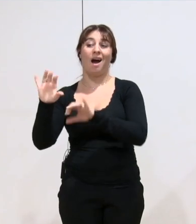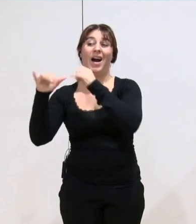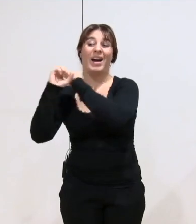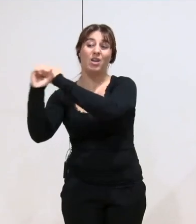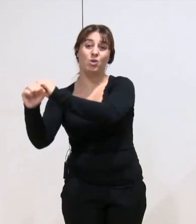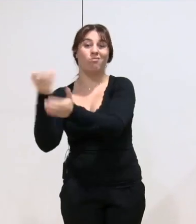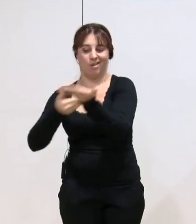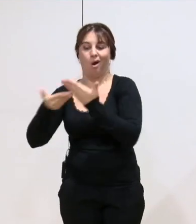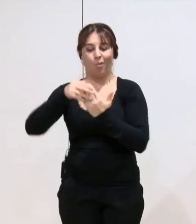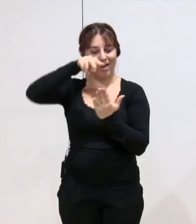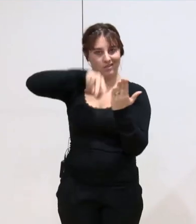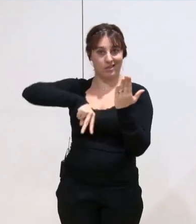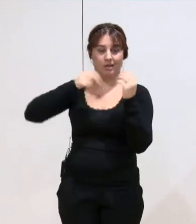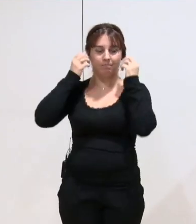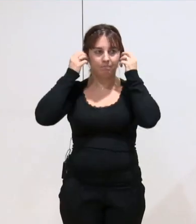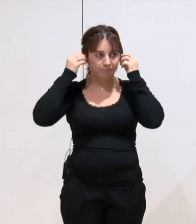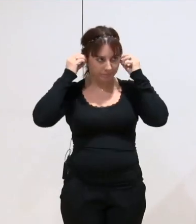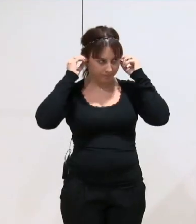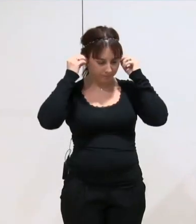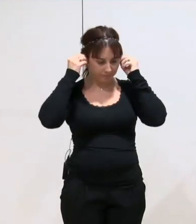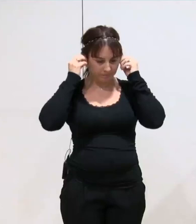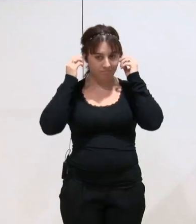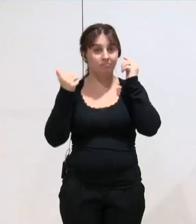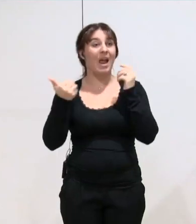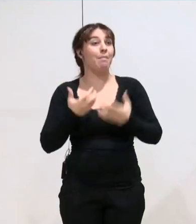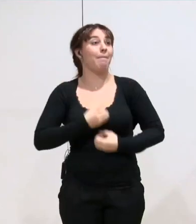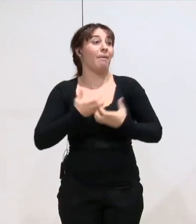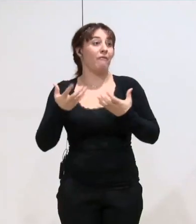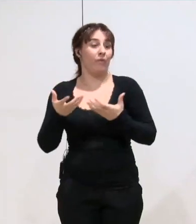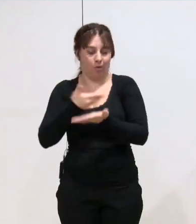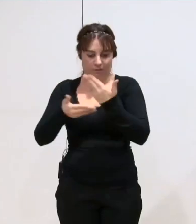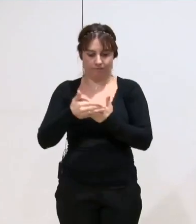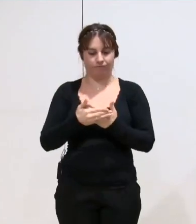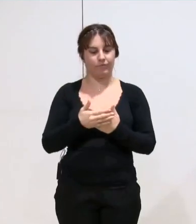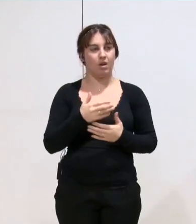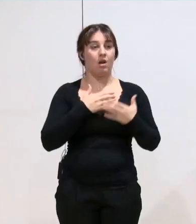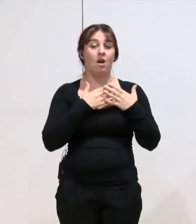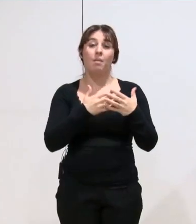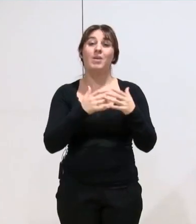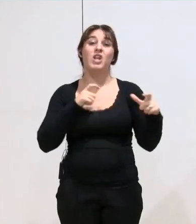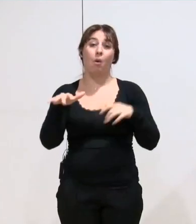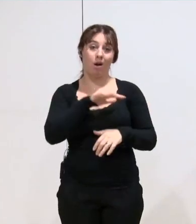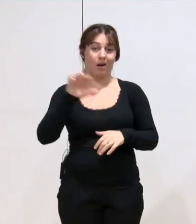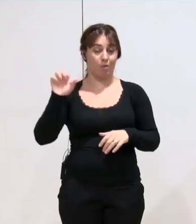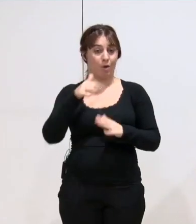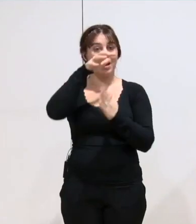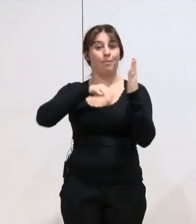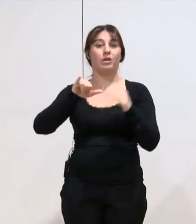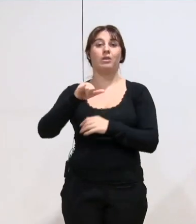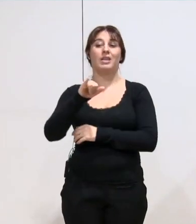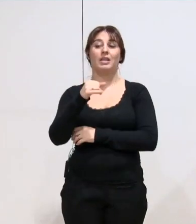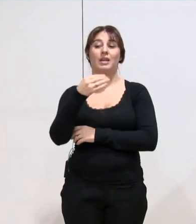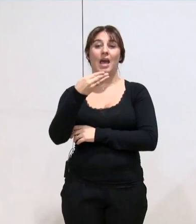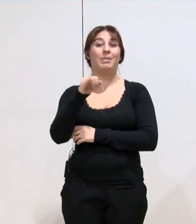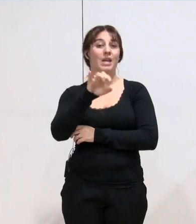donc je vais lire à sa place l'intervention qu'elle souhaitait faire. Donc, mes chers collègues, en préalable aux commentaires du rapport de la MIE, je